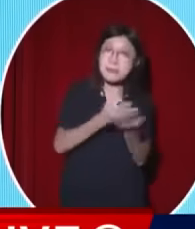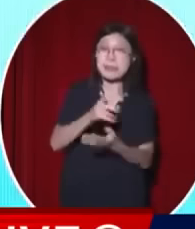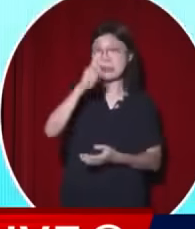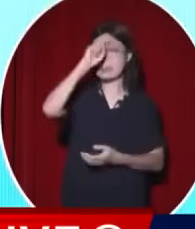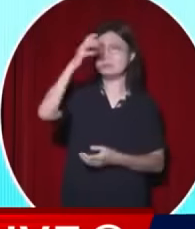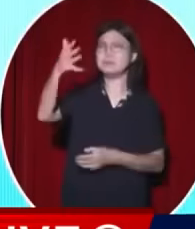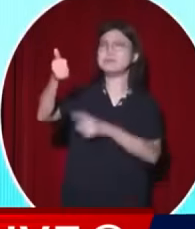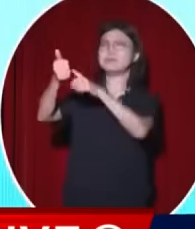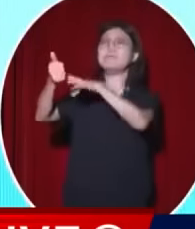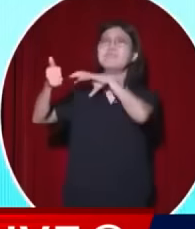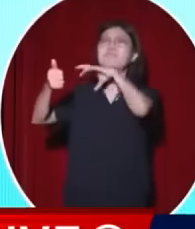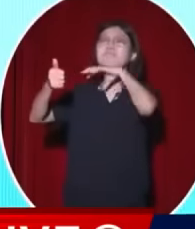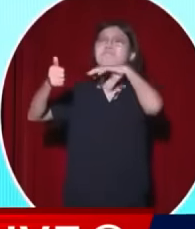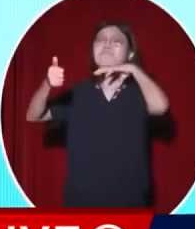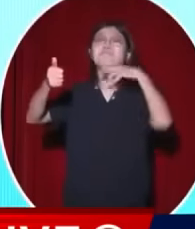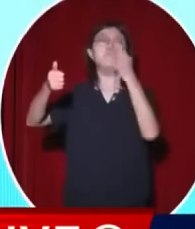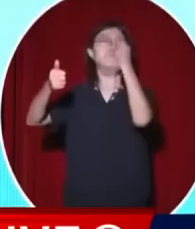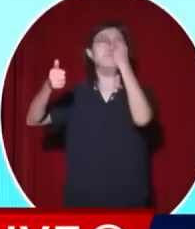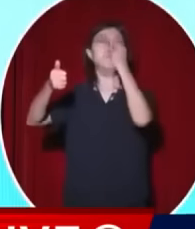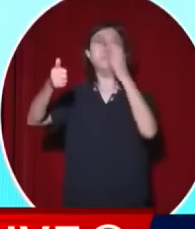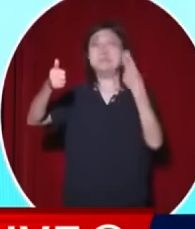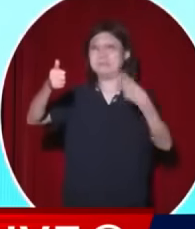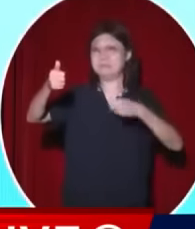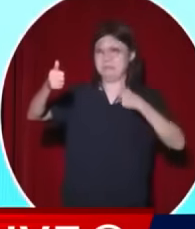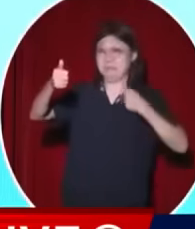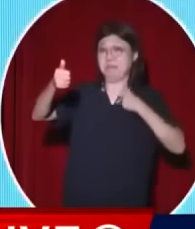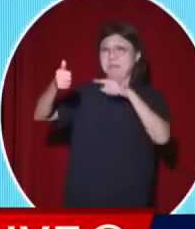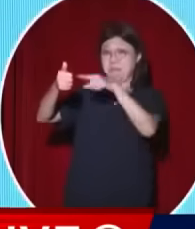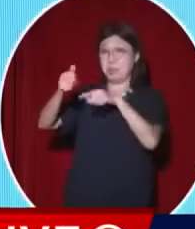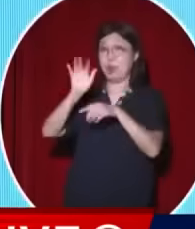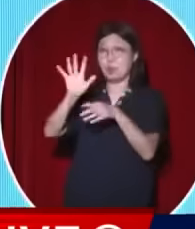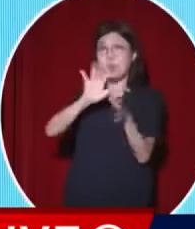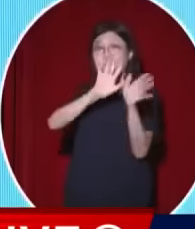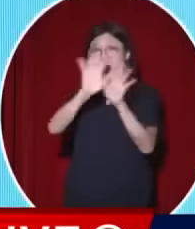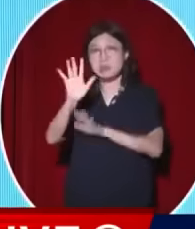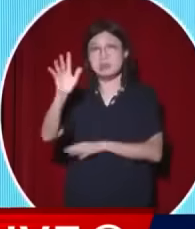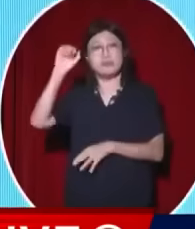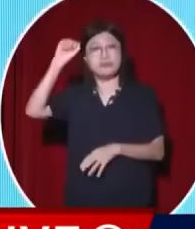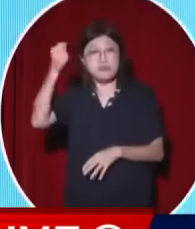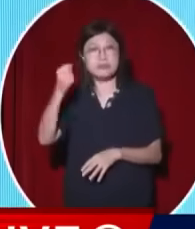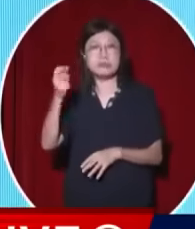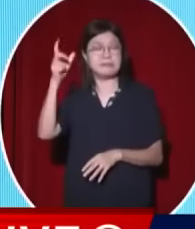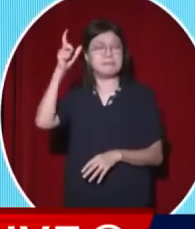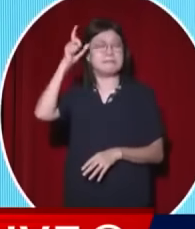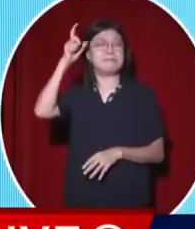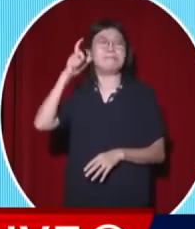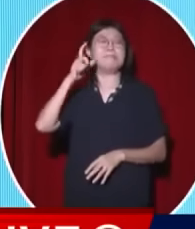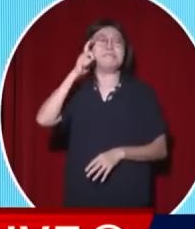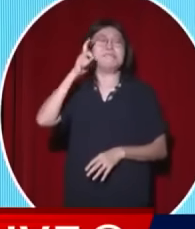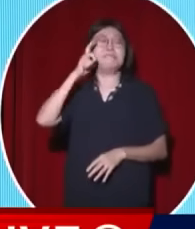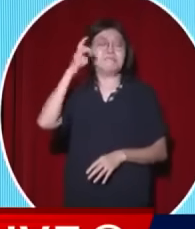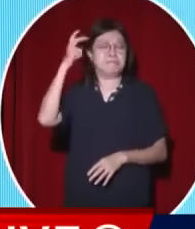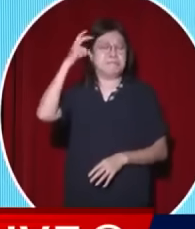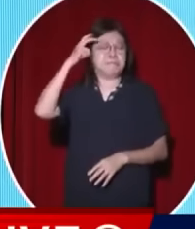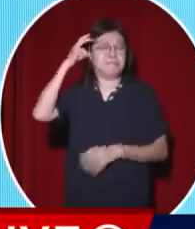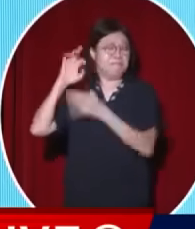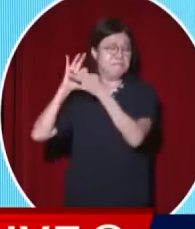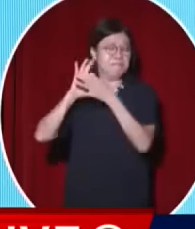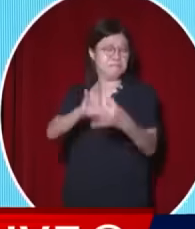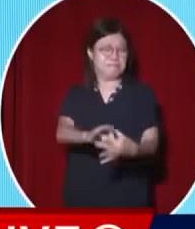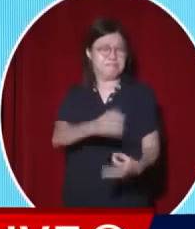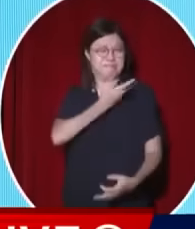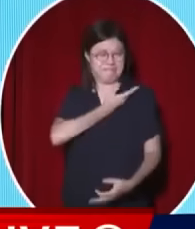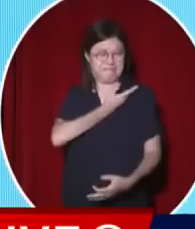裁，大家还能够认识到他有情有义、坚韧不拔、排除万难的这一